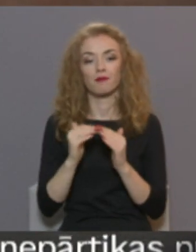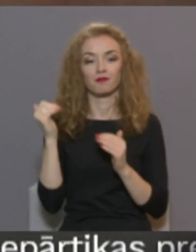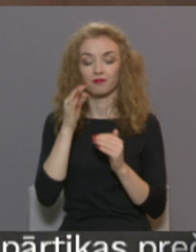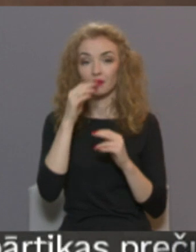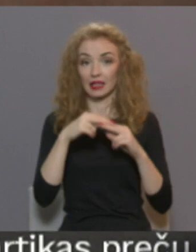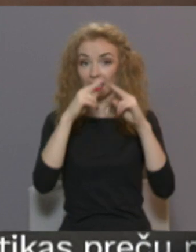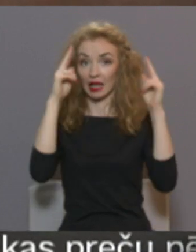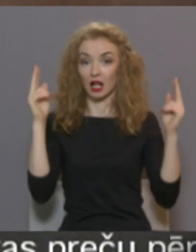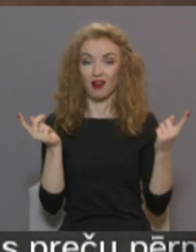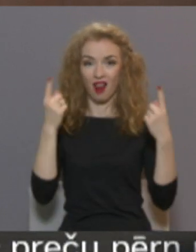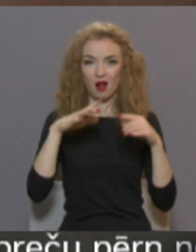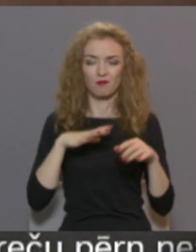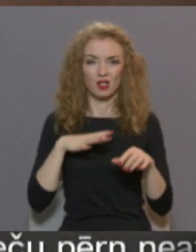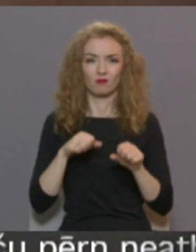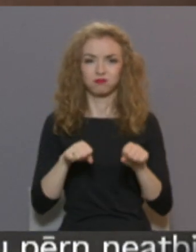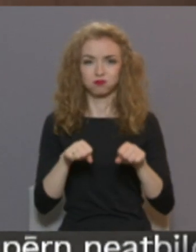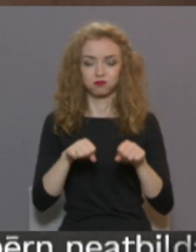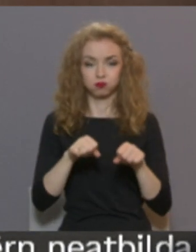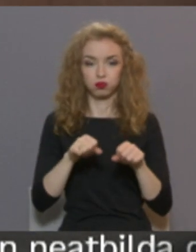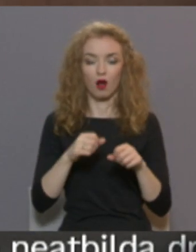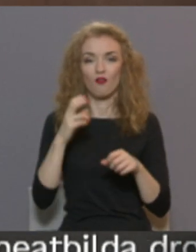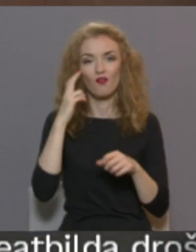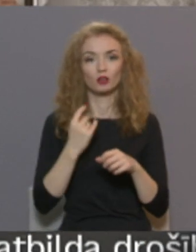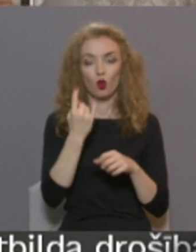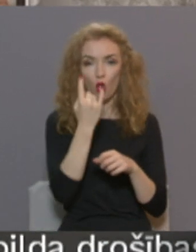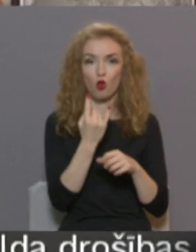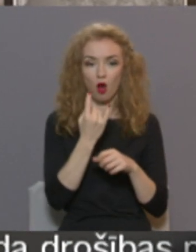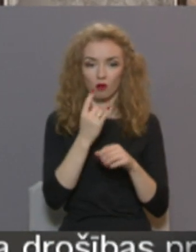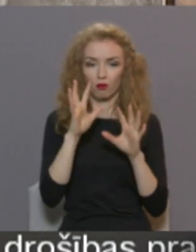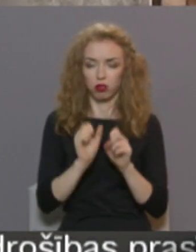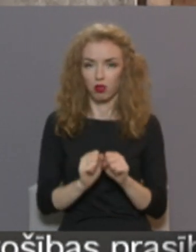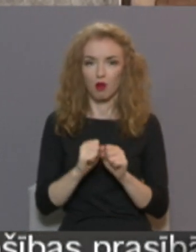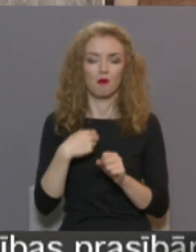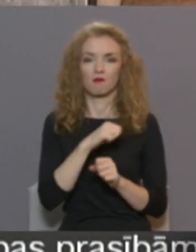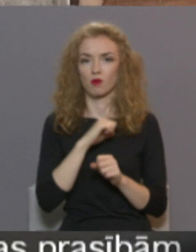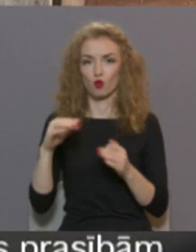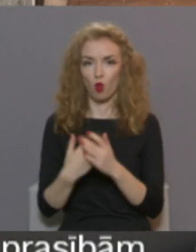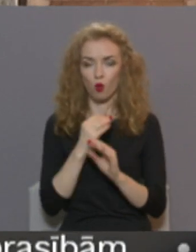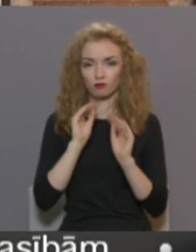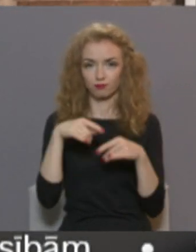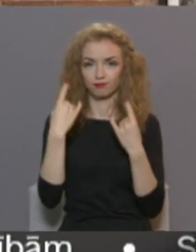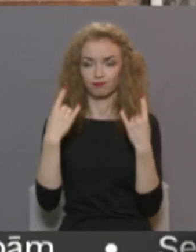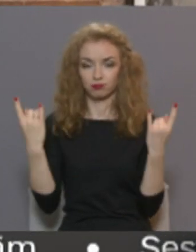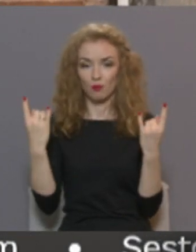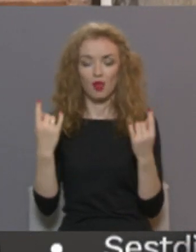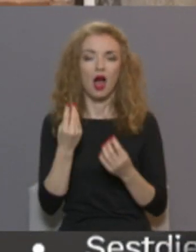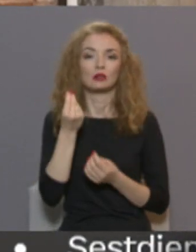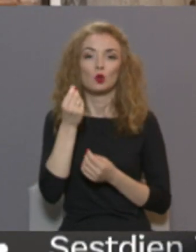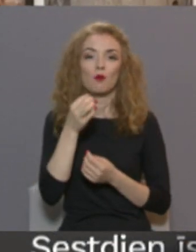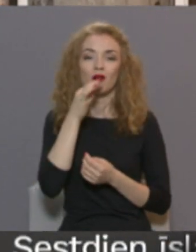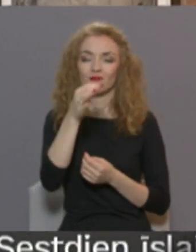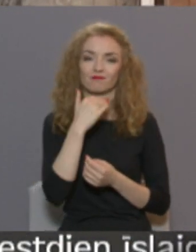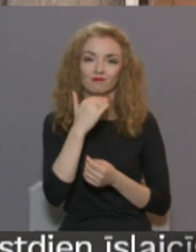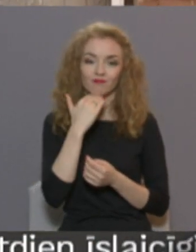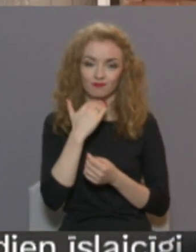būvniecības laikā vibrācijas dēļ sadrupa vecie logi, ko par savu naudu nomainījām ar plastikāta. Neatklāšu, kādu summu saņemsim,